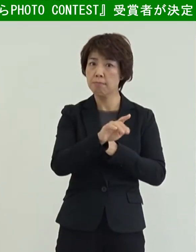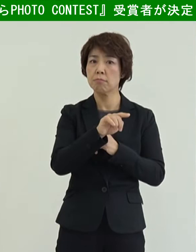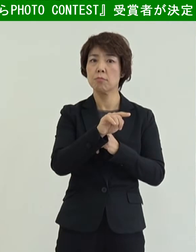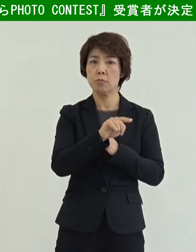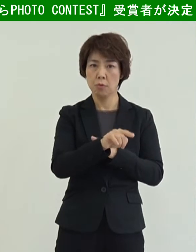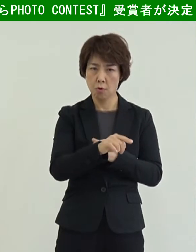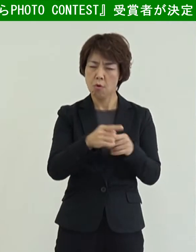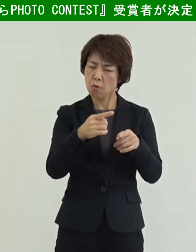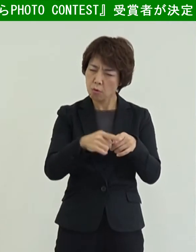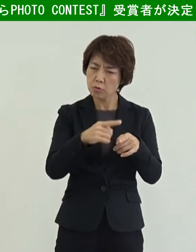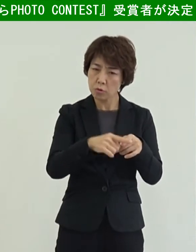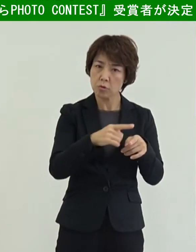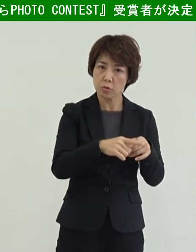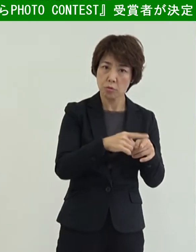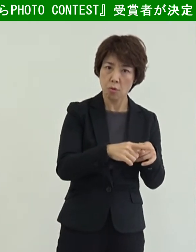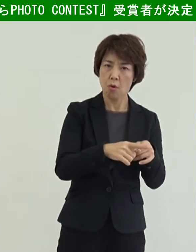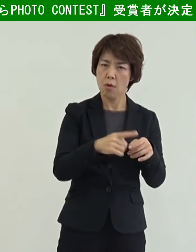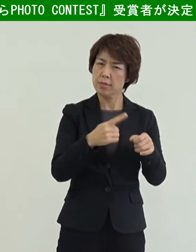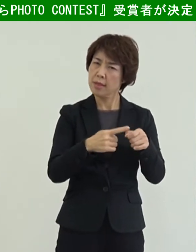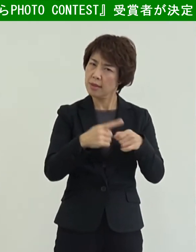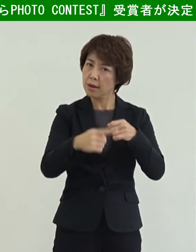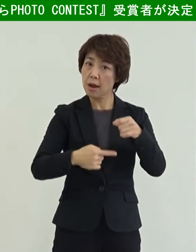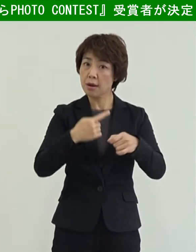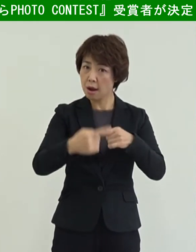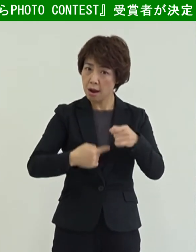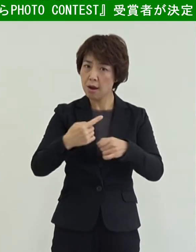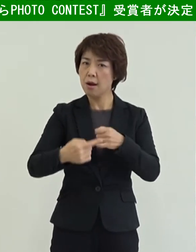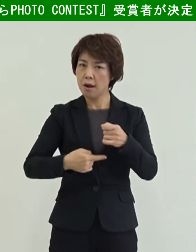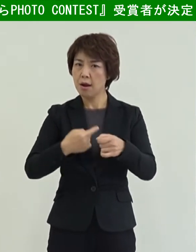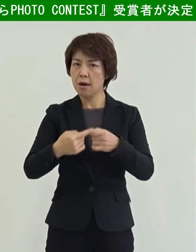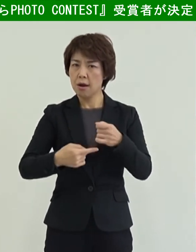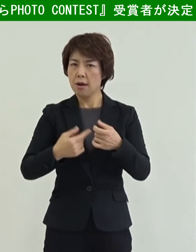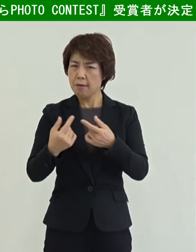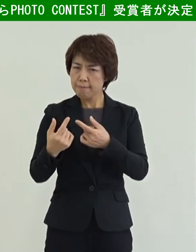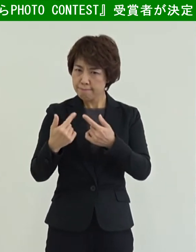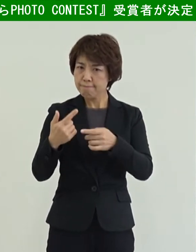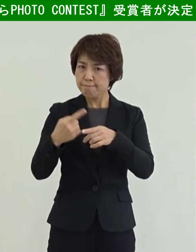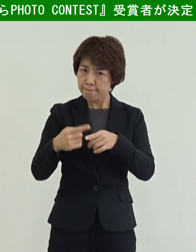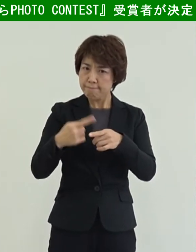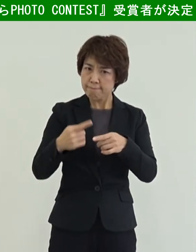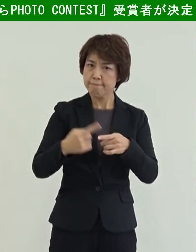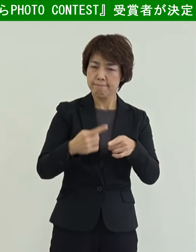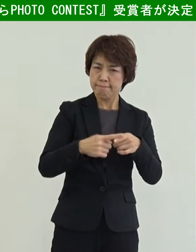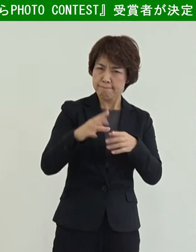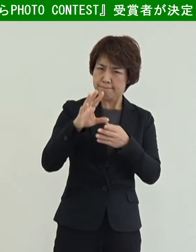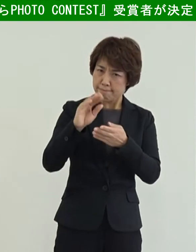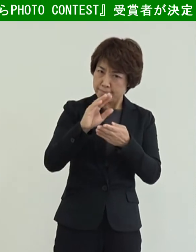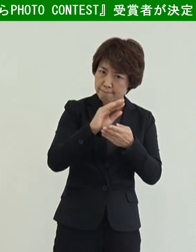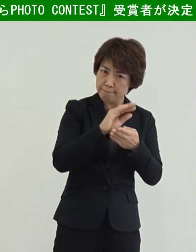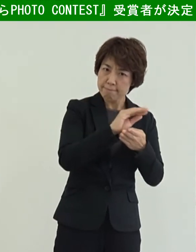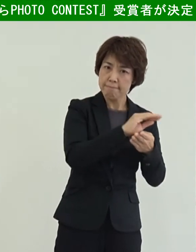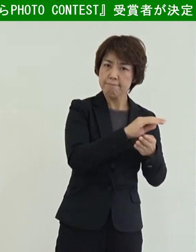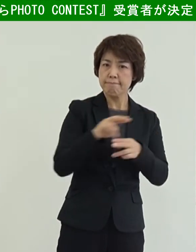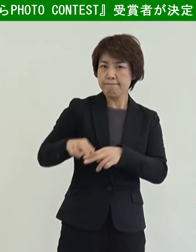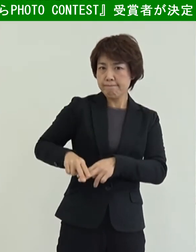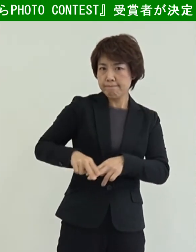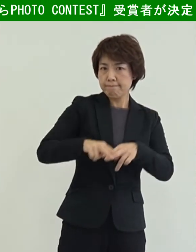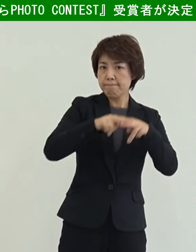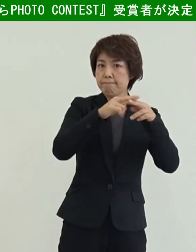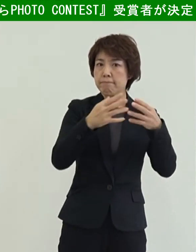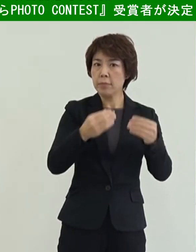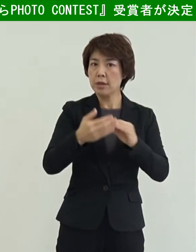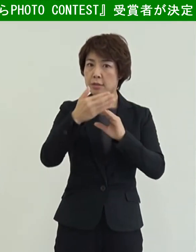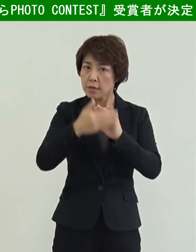コツコツと何年間か散歩道を散歩するような形でとってられるような写真とかですね